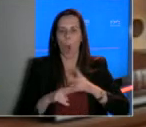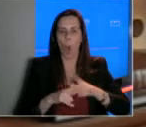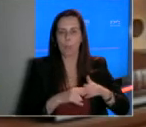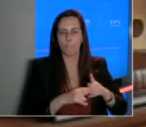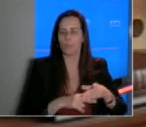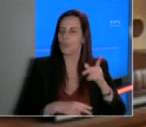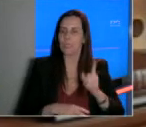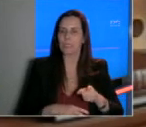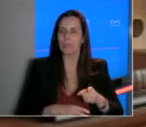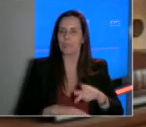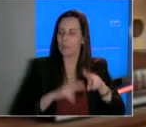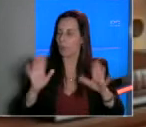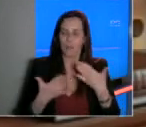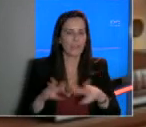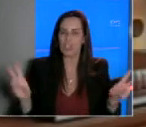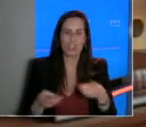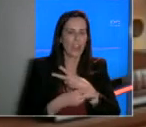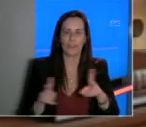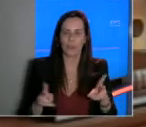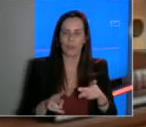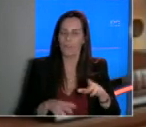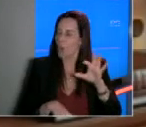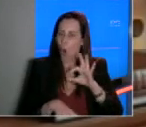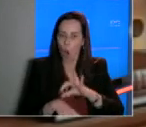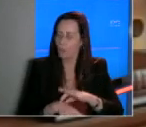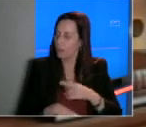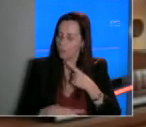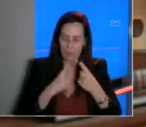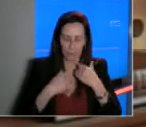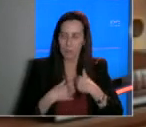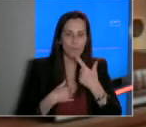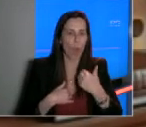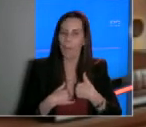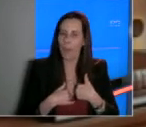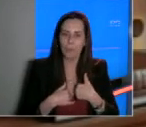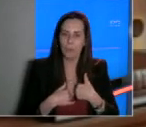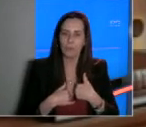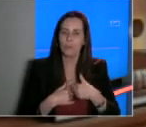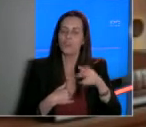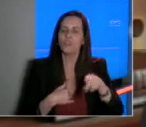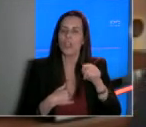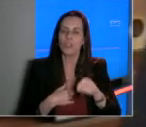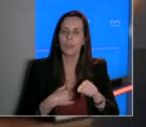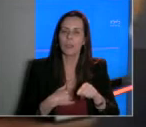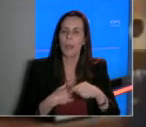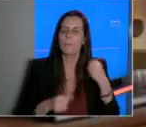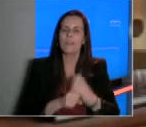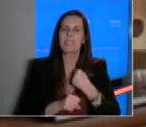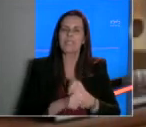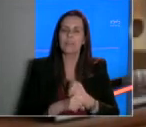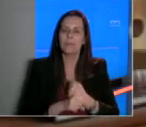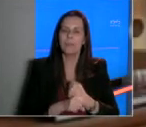חולים שזקוקים לטיפול נמרץ ואי אפשר, ורופאים מדברים איתי ואומרים לי שיש להם משימה